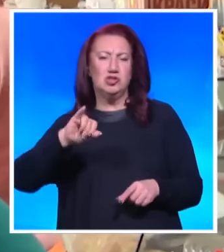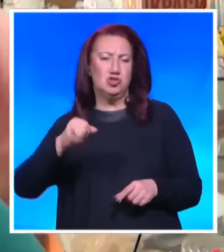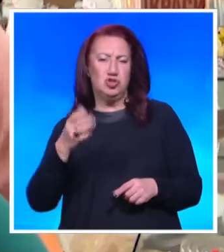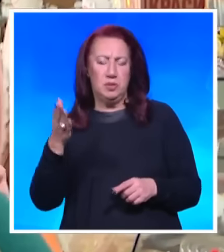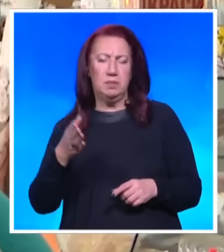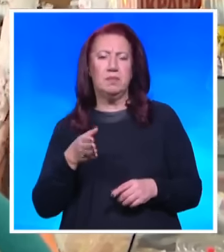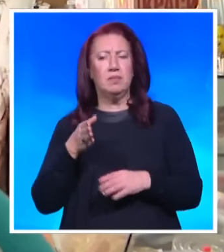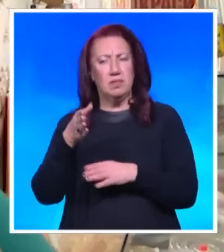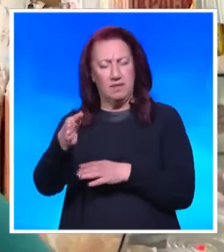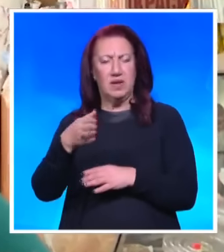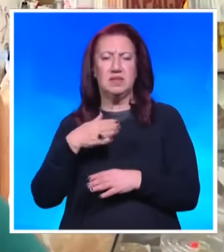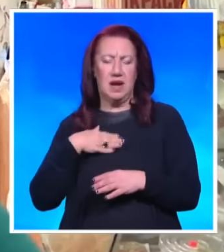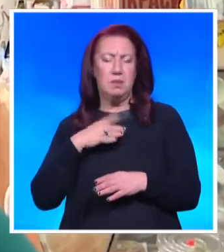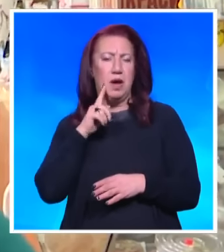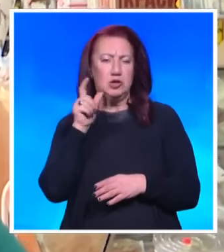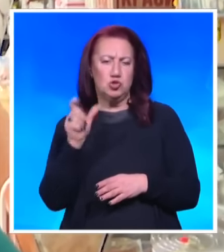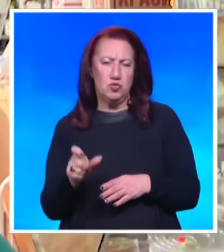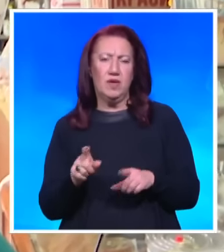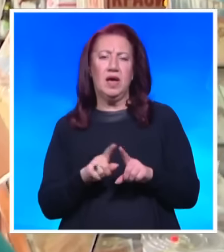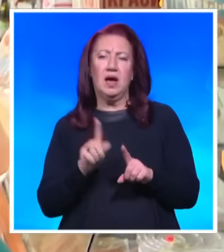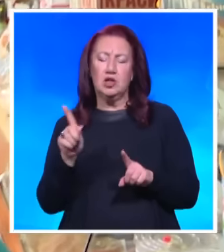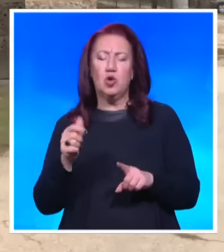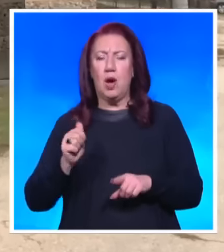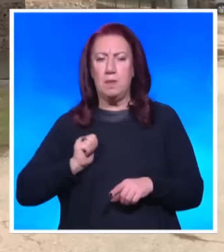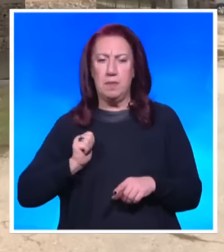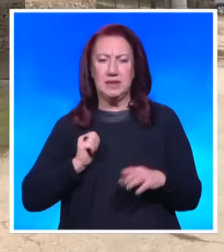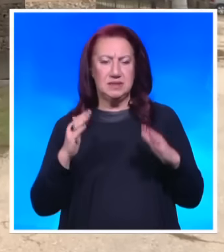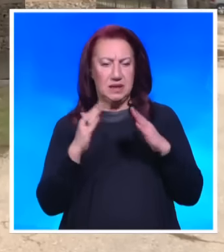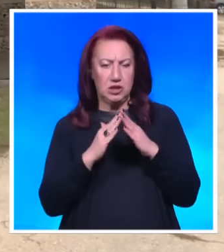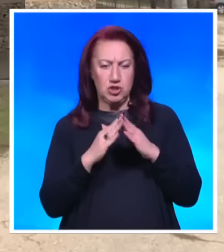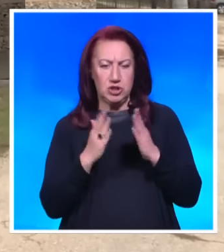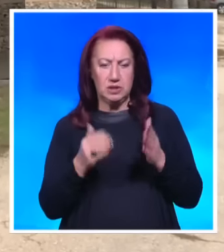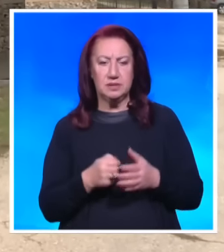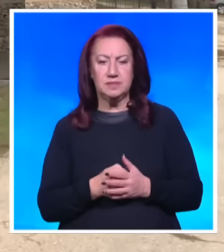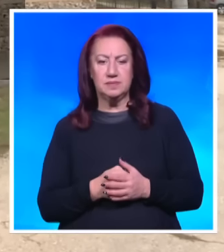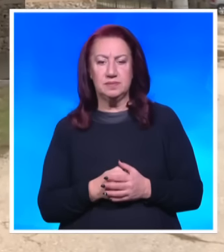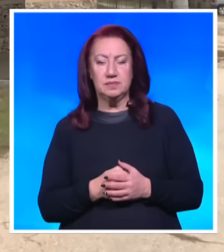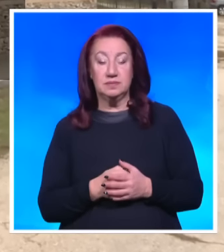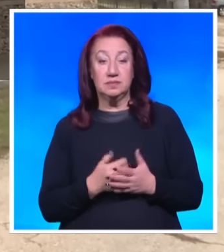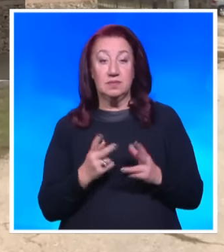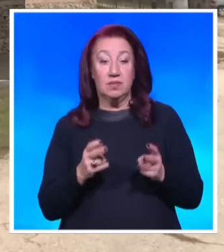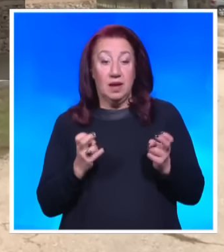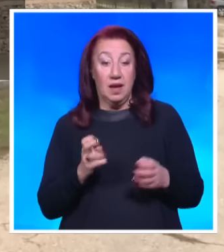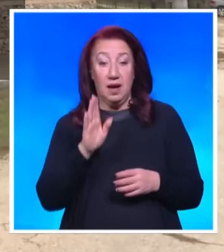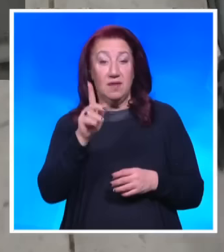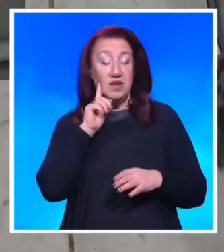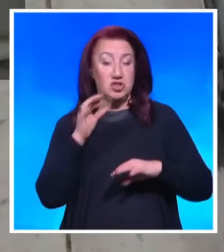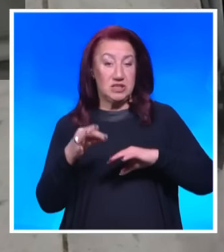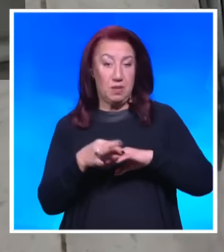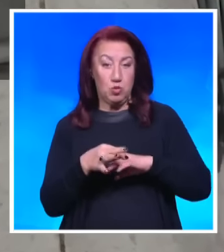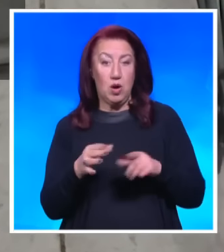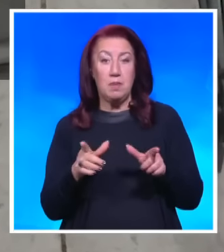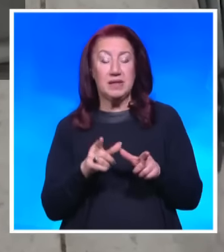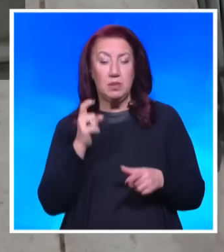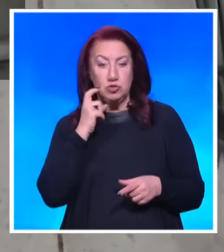хора там, има си човек, който си му обслужва там къщицата. Как вашият съпруг Мартин Божанов има над